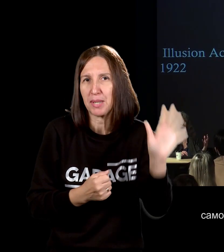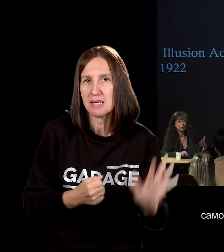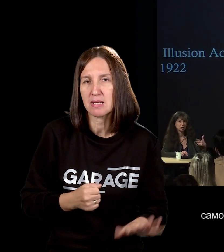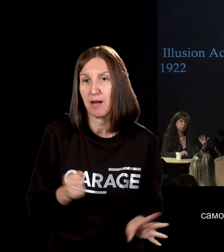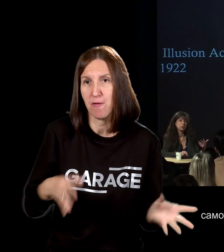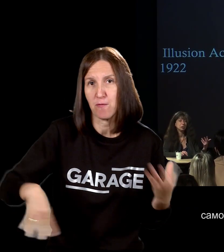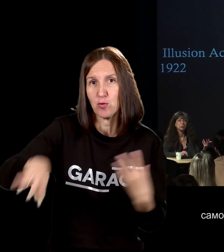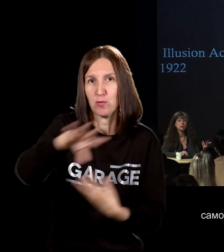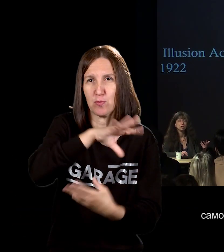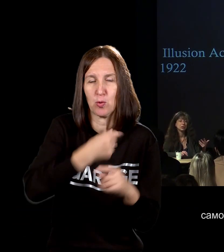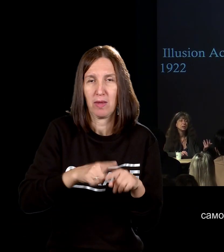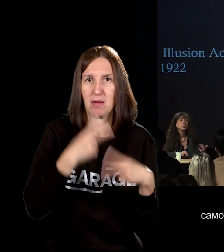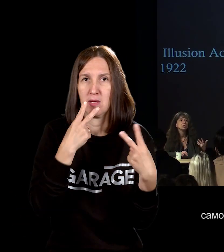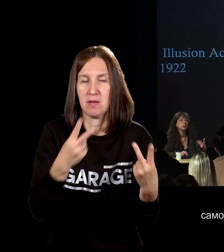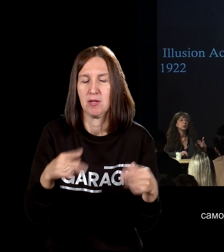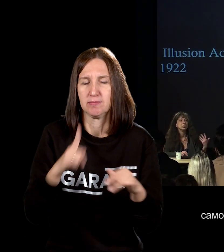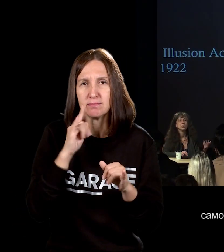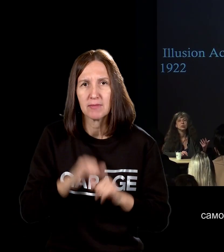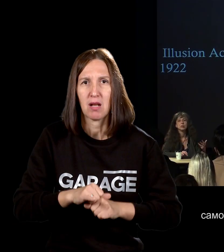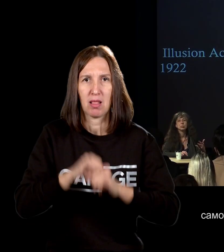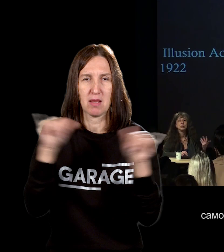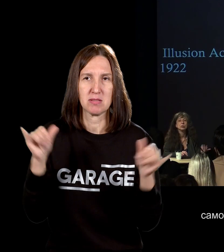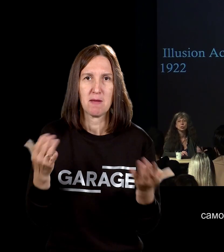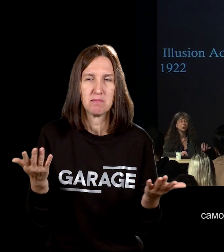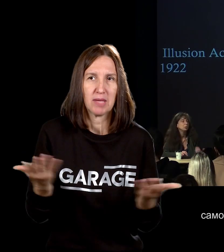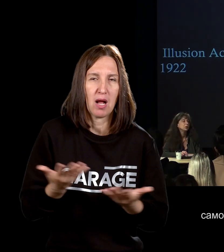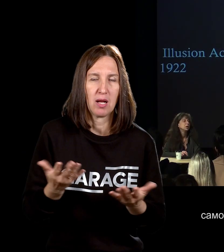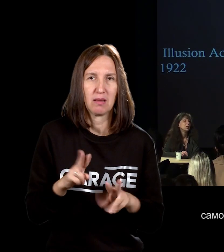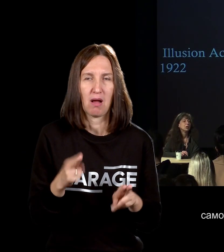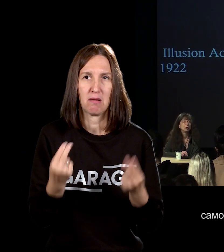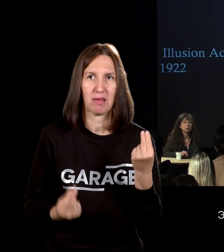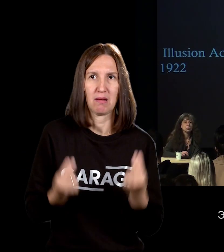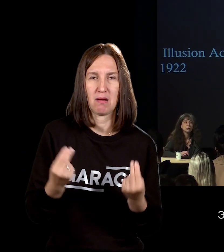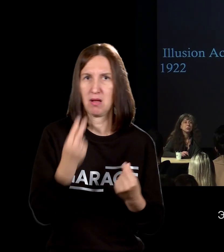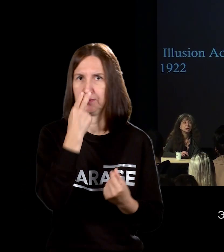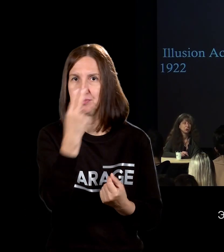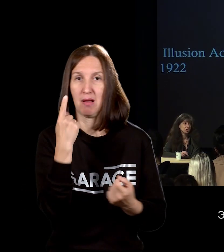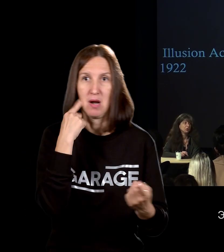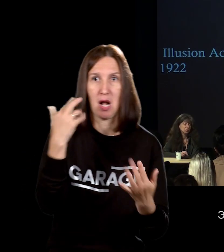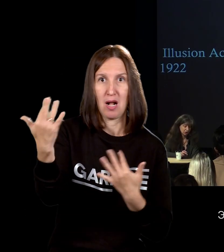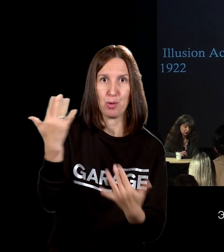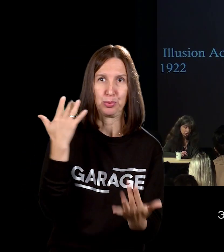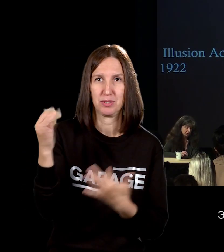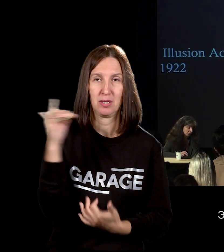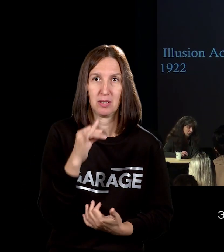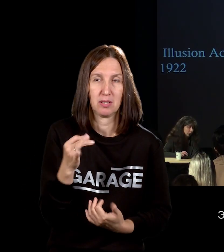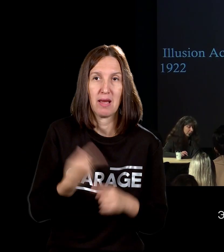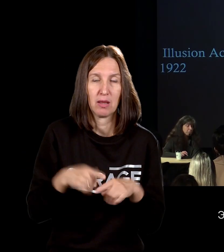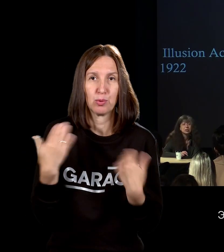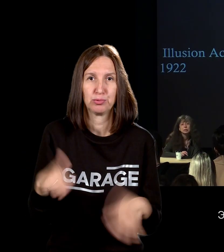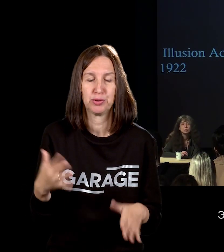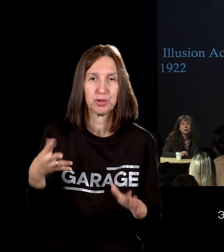все это является, как бы становится гротеском, все это становится некой игрой иллюзий, то, что вообще как бы является